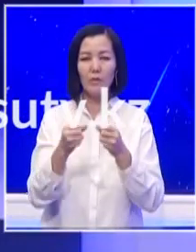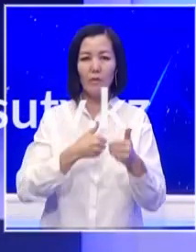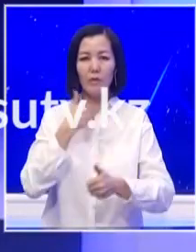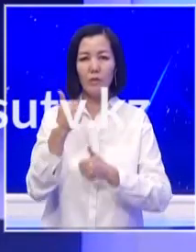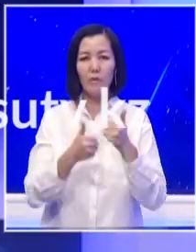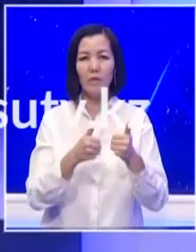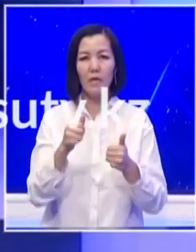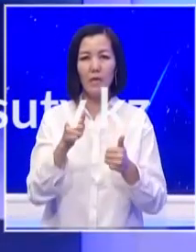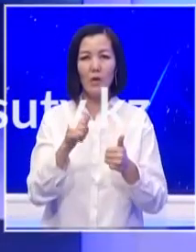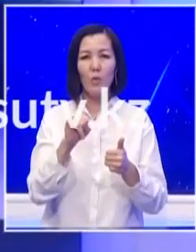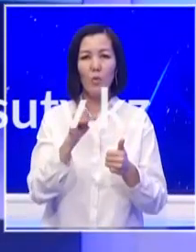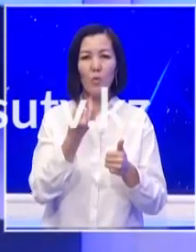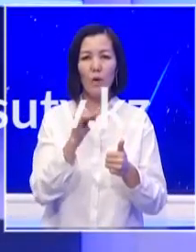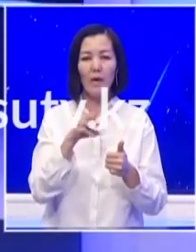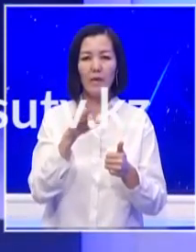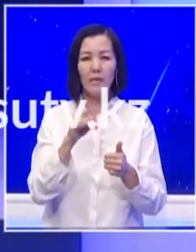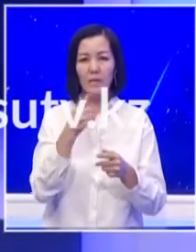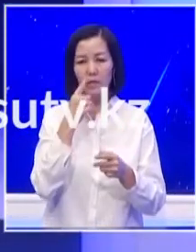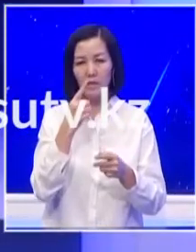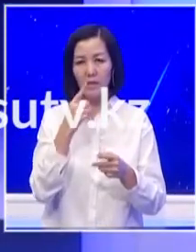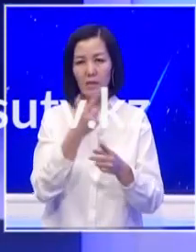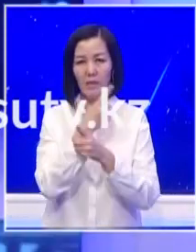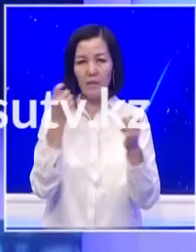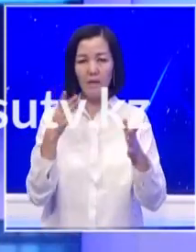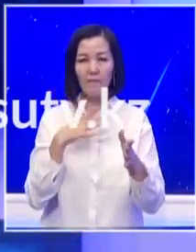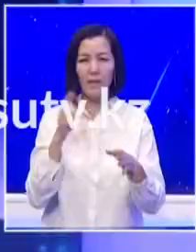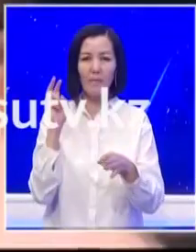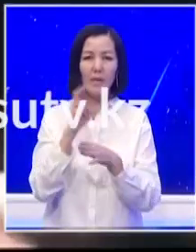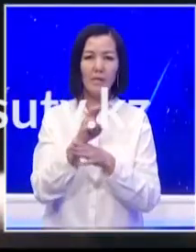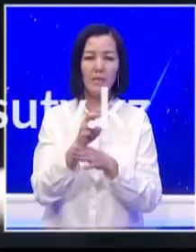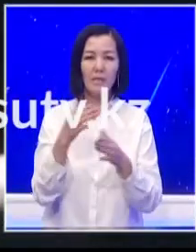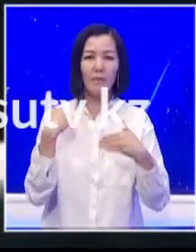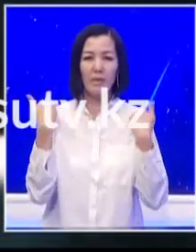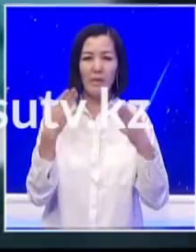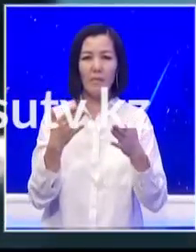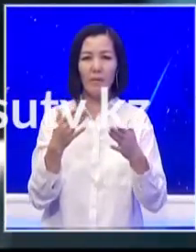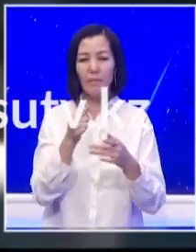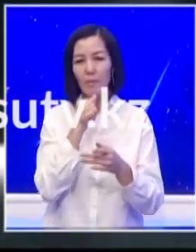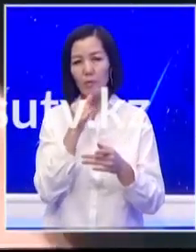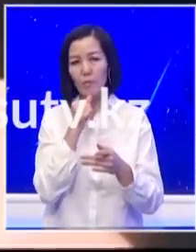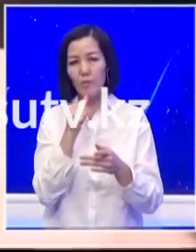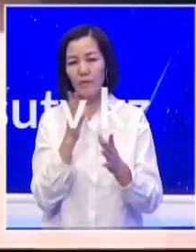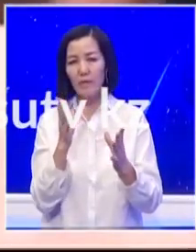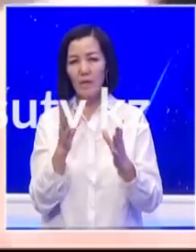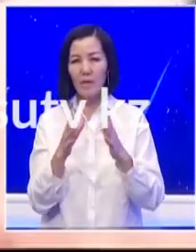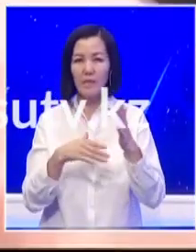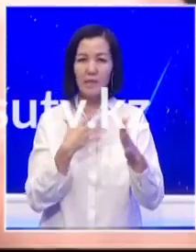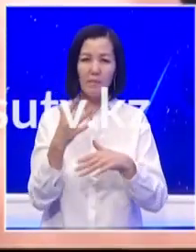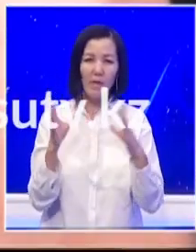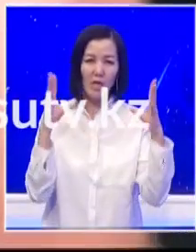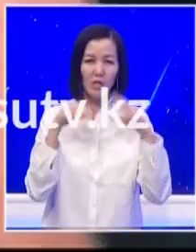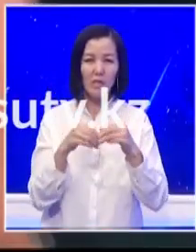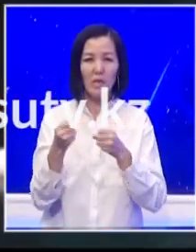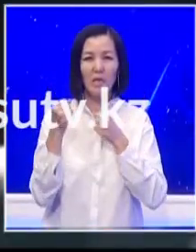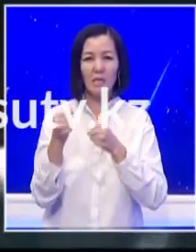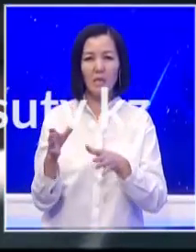Дэна Уайта. Усик заявил, что недавно глава UFC обратился к нему с предложением попробовать себя в смешанных единоборствах. В